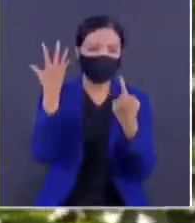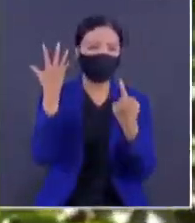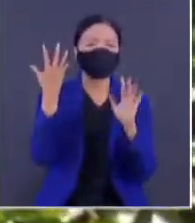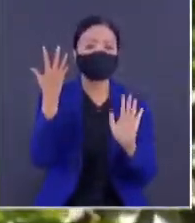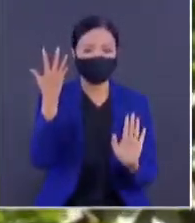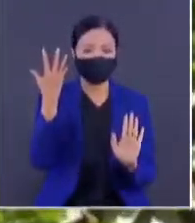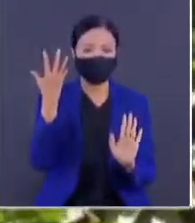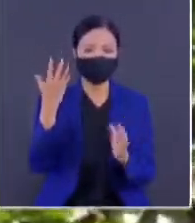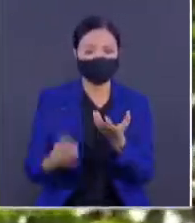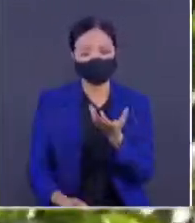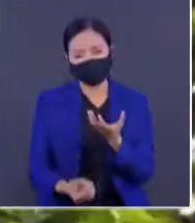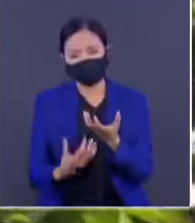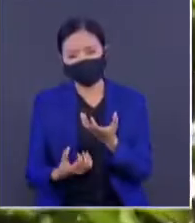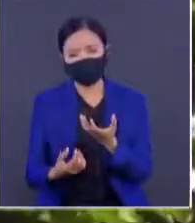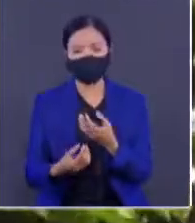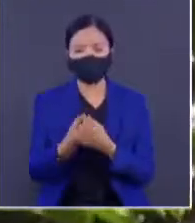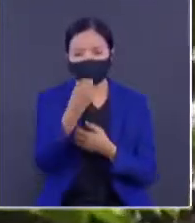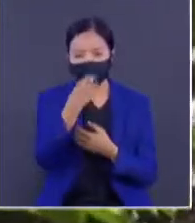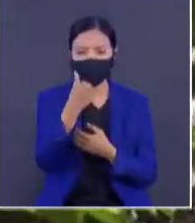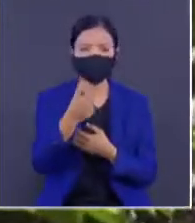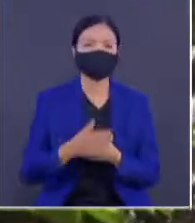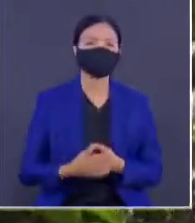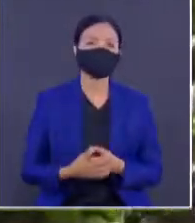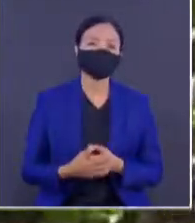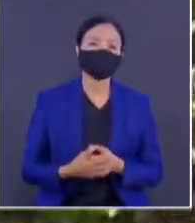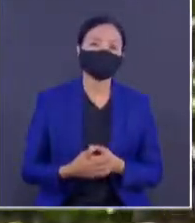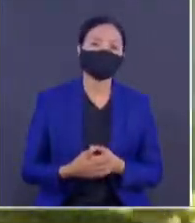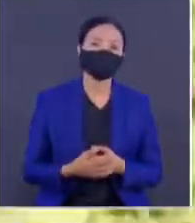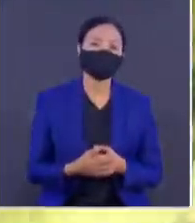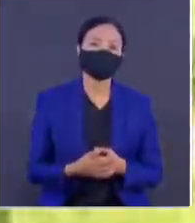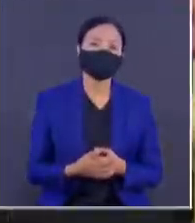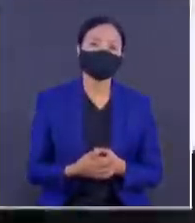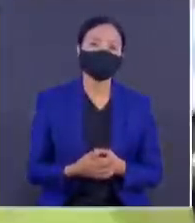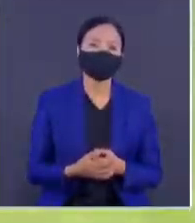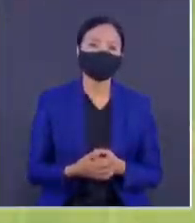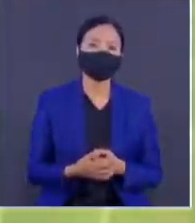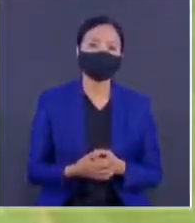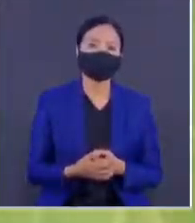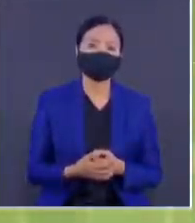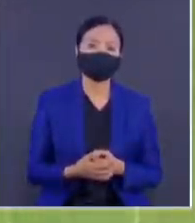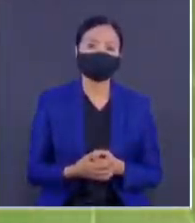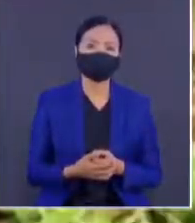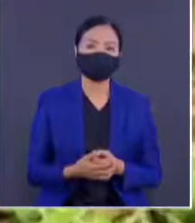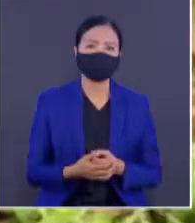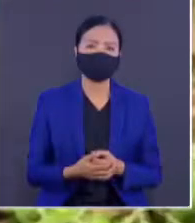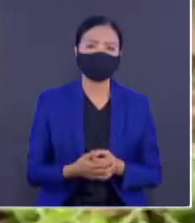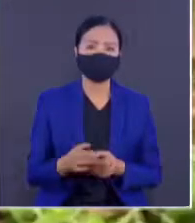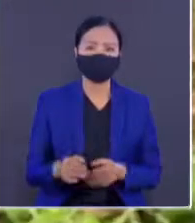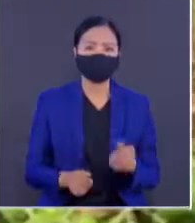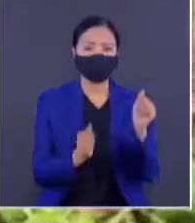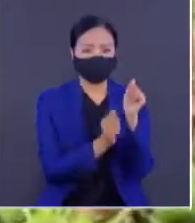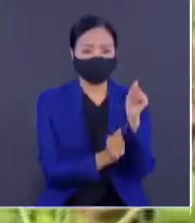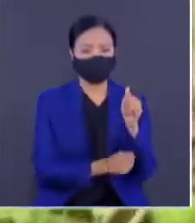ระท่อมเนี่ยมาต้มน้ำแล้วเอามารับประทานกันเพื่อให้เกิดความกระชุ่มกระชวยนะครับส่วนกำนันตำบลน้ำพุเองก็บ